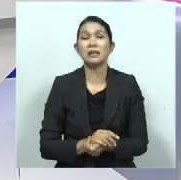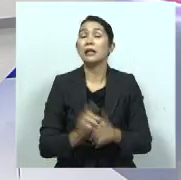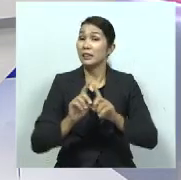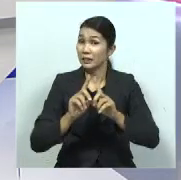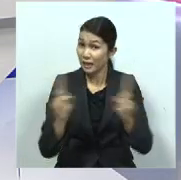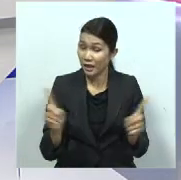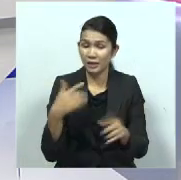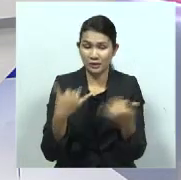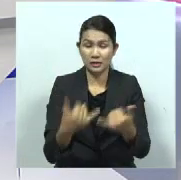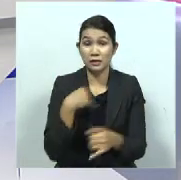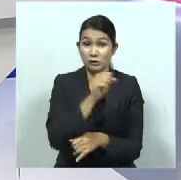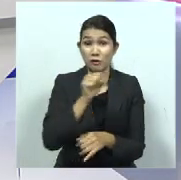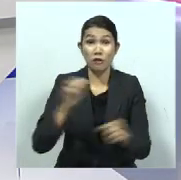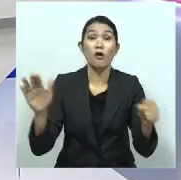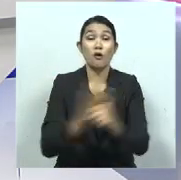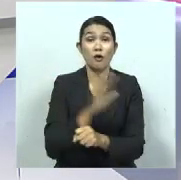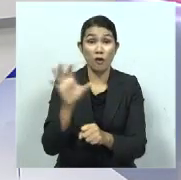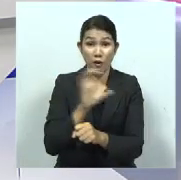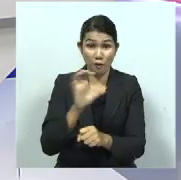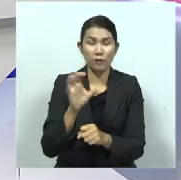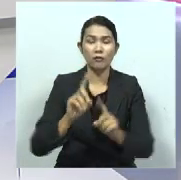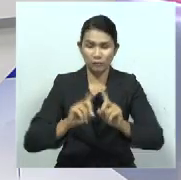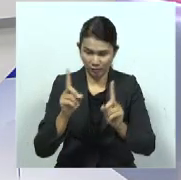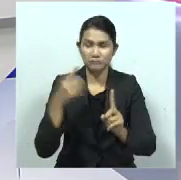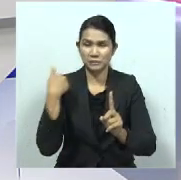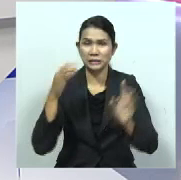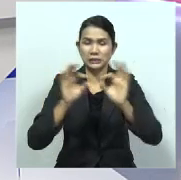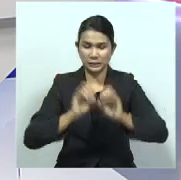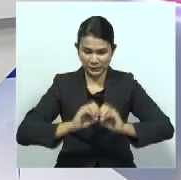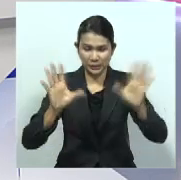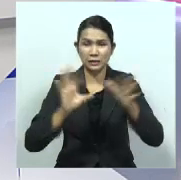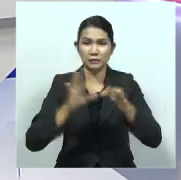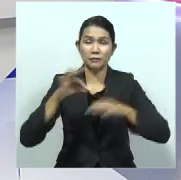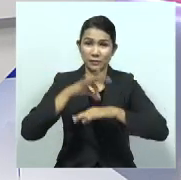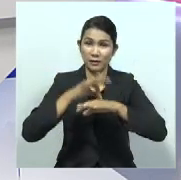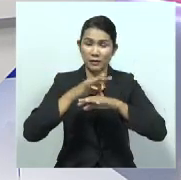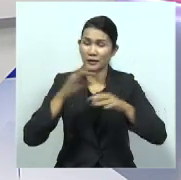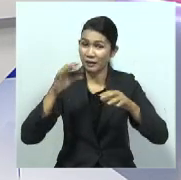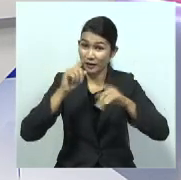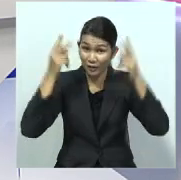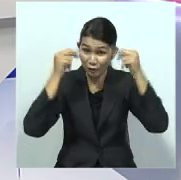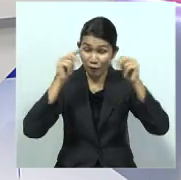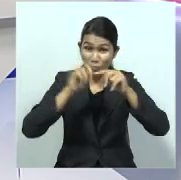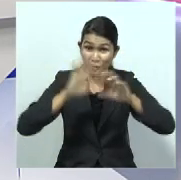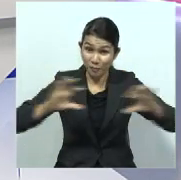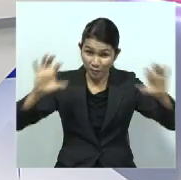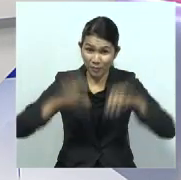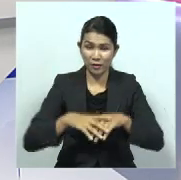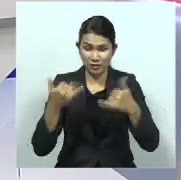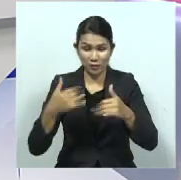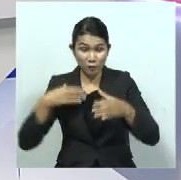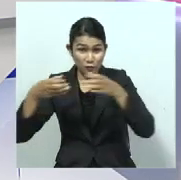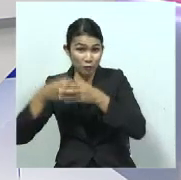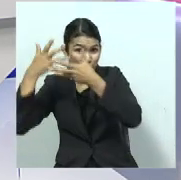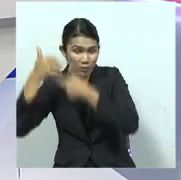แต่ถึงแม้ว่าเราจะได้ส.ส.ครบ500คนแล้วก็ตามแต่ก็ยังมีความชัดเจนเรื่องการจัดตั้งรัฐบาลเลยนะครับโดยเฉพาะท่าทีจากพรรคประชาธิปัตย์ที่แรกเ